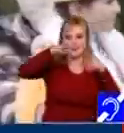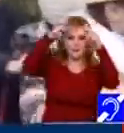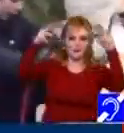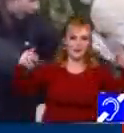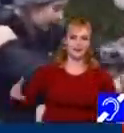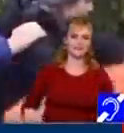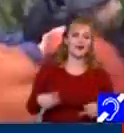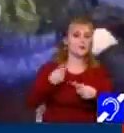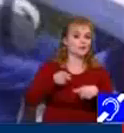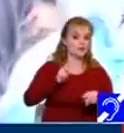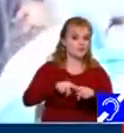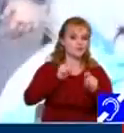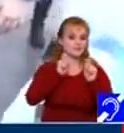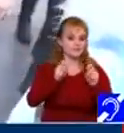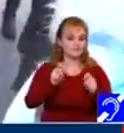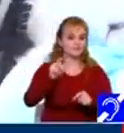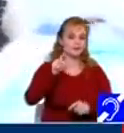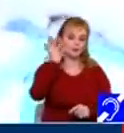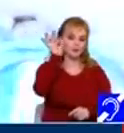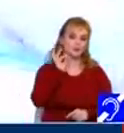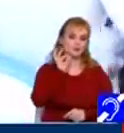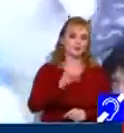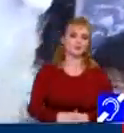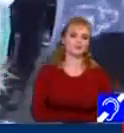Moș Crăciun i-a răsplătit cu dulciuri. La mulți ani!